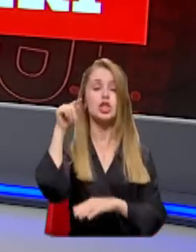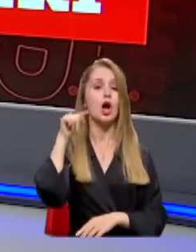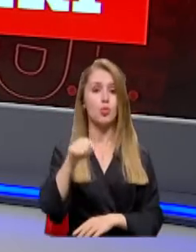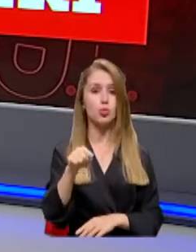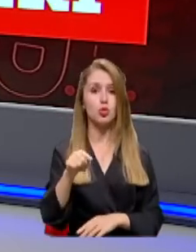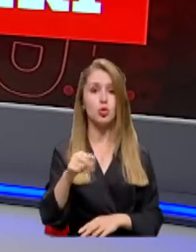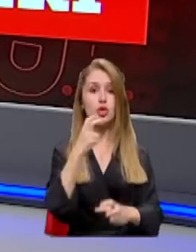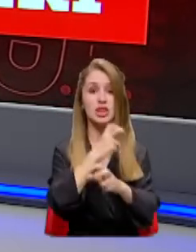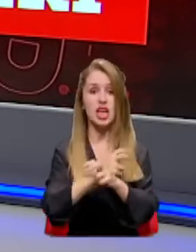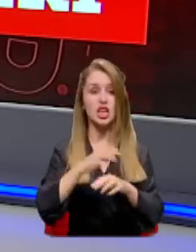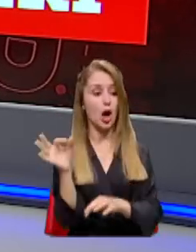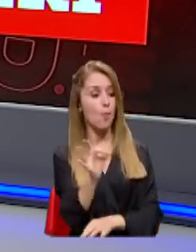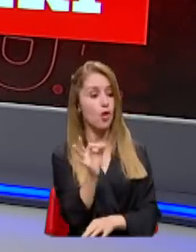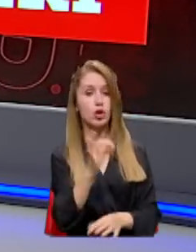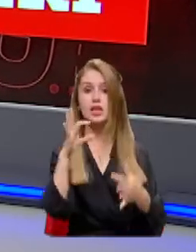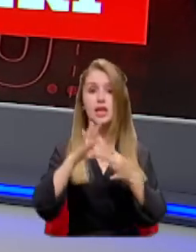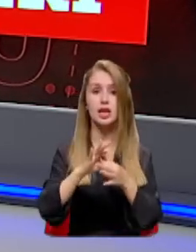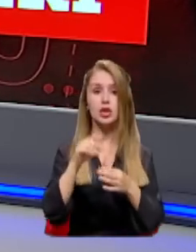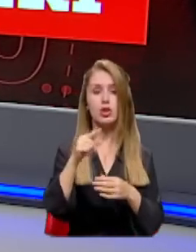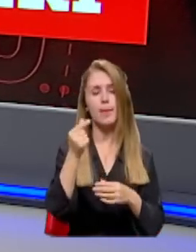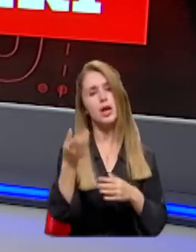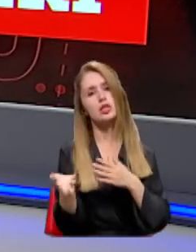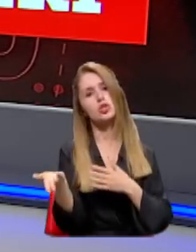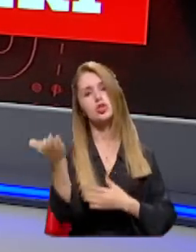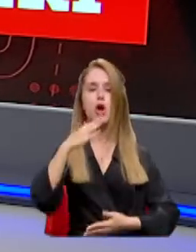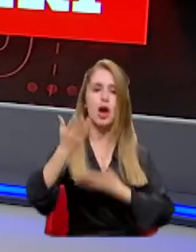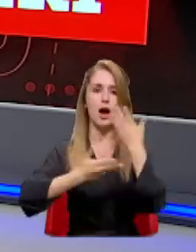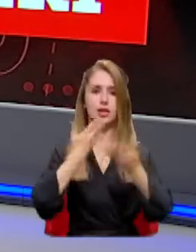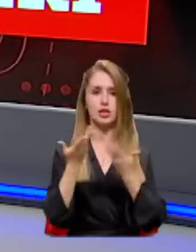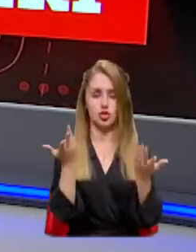tehlikeli provokasyonla ilgili onu da birazdan sizlerle paylaşacağız efendim.